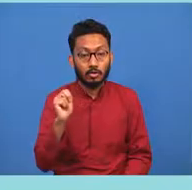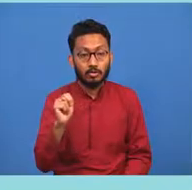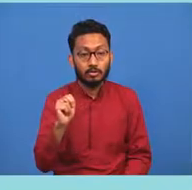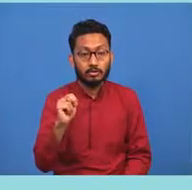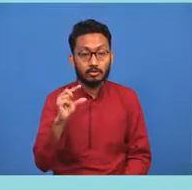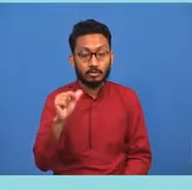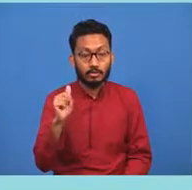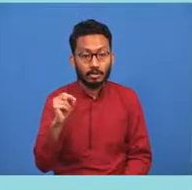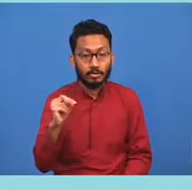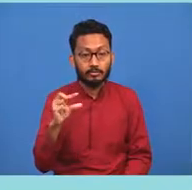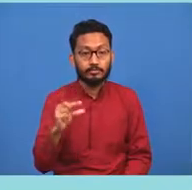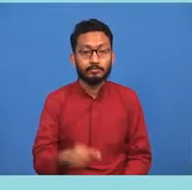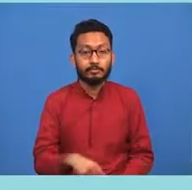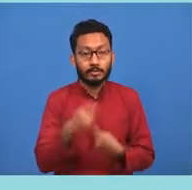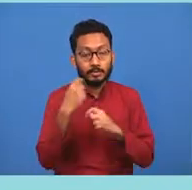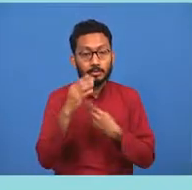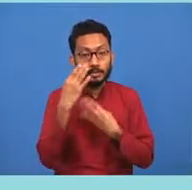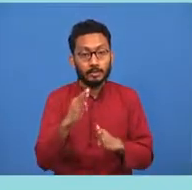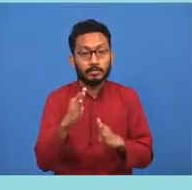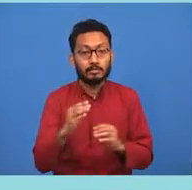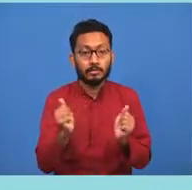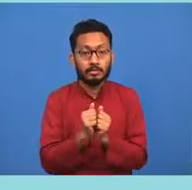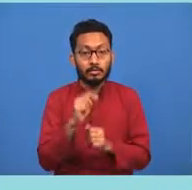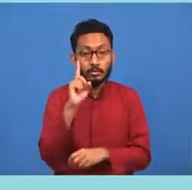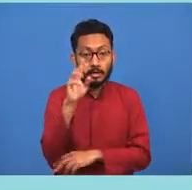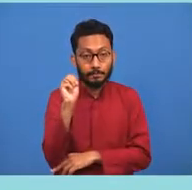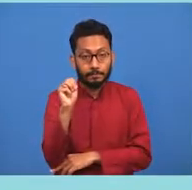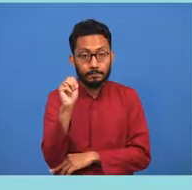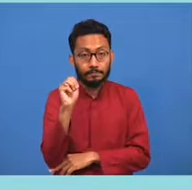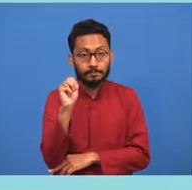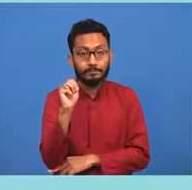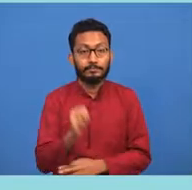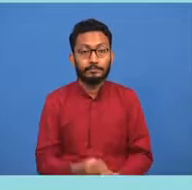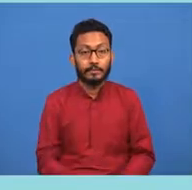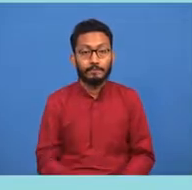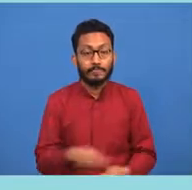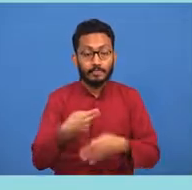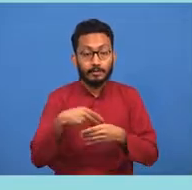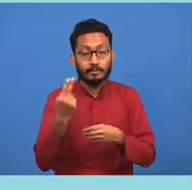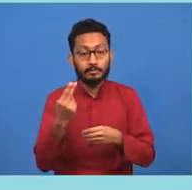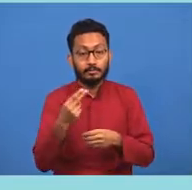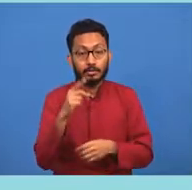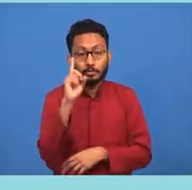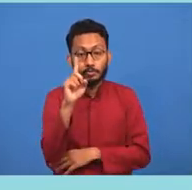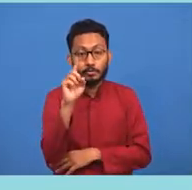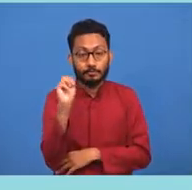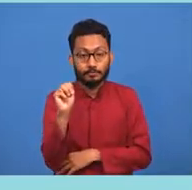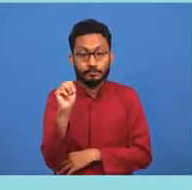bertindak balas dengan 1 mol ion klorida menghasilkan 1 mol argentum